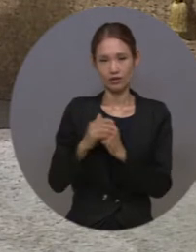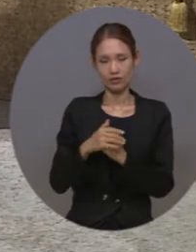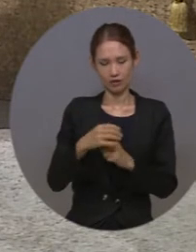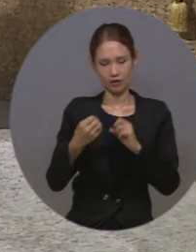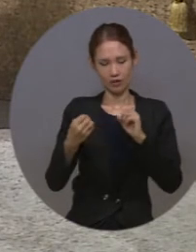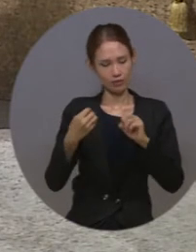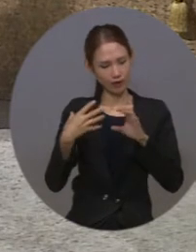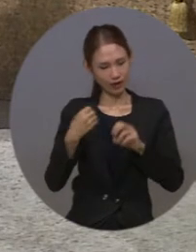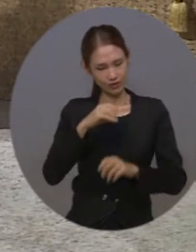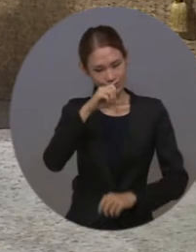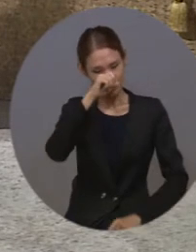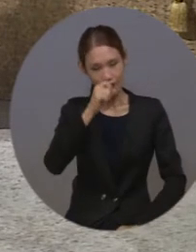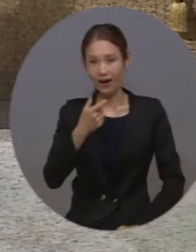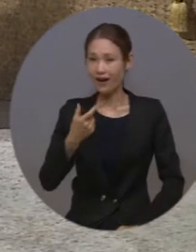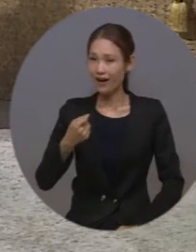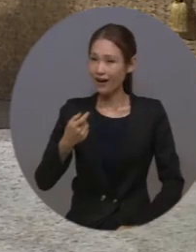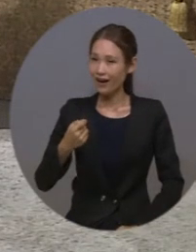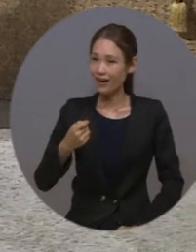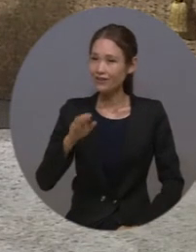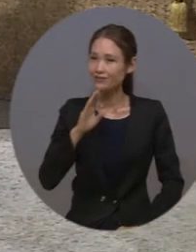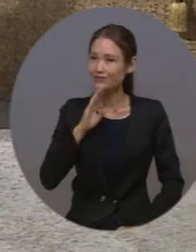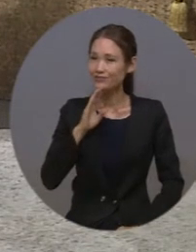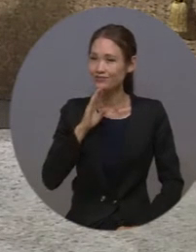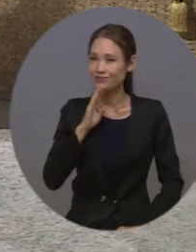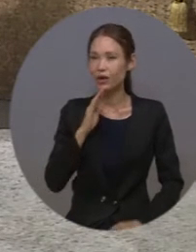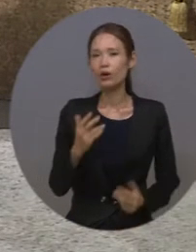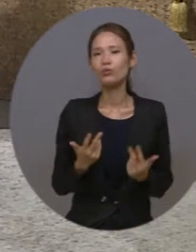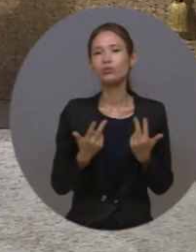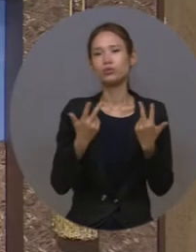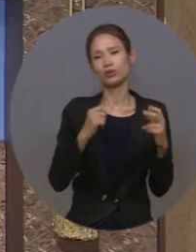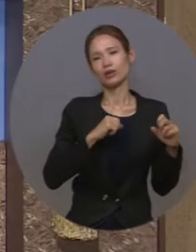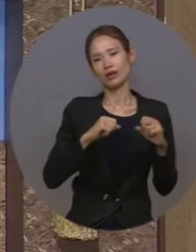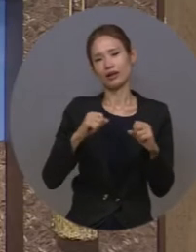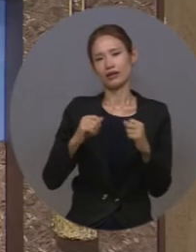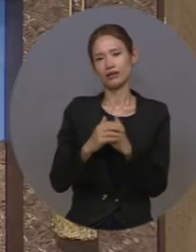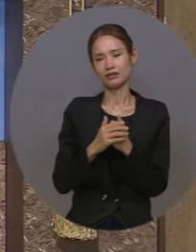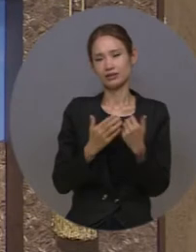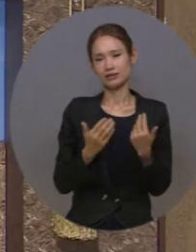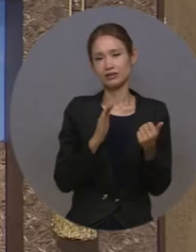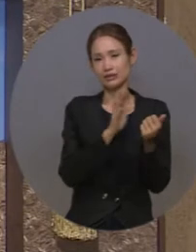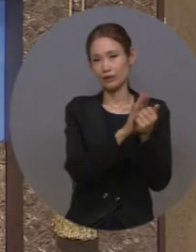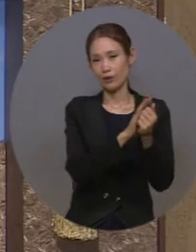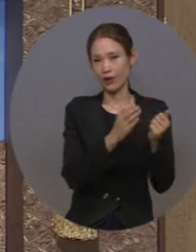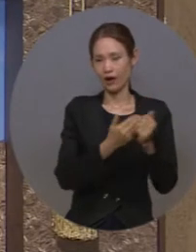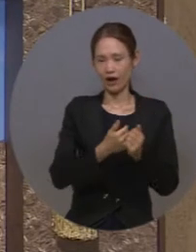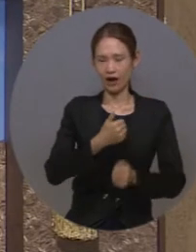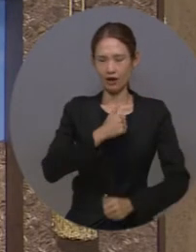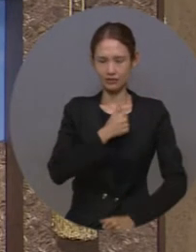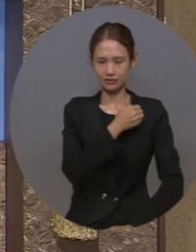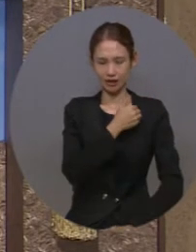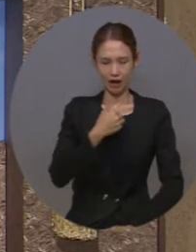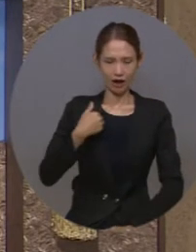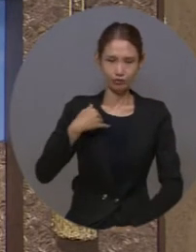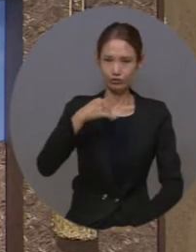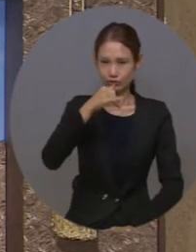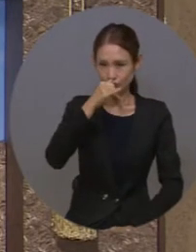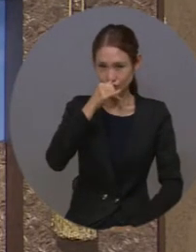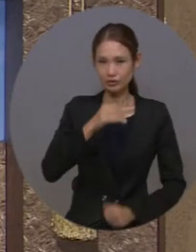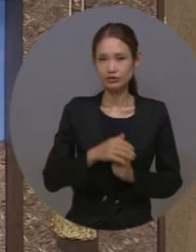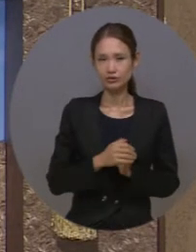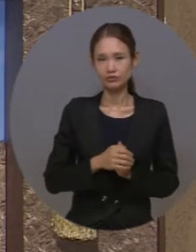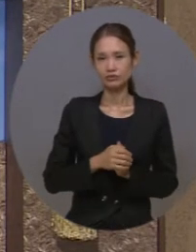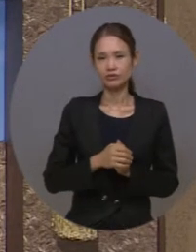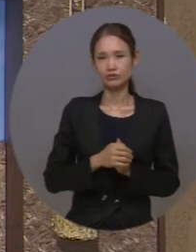반응이 있으셨을 것 네, 같은데요. 네. 그분들도 이제 봉사하면서 또 네. 지원하면서 예. 어떤 자부심도 있고 또 자기의